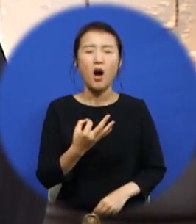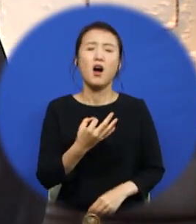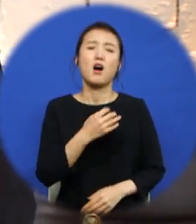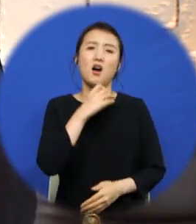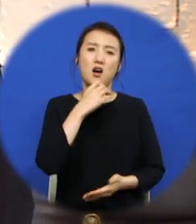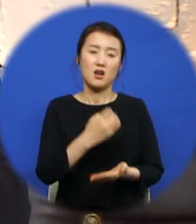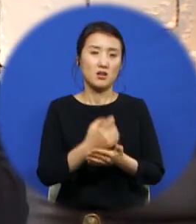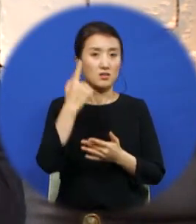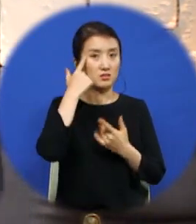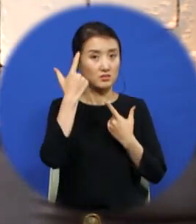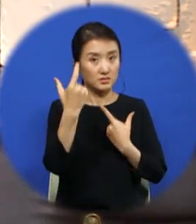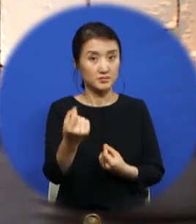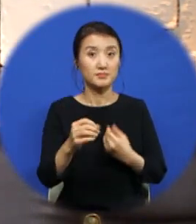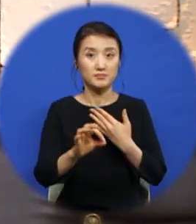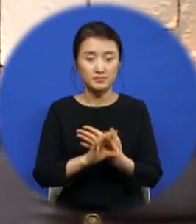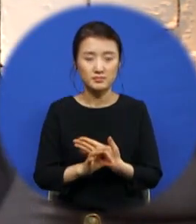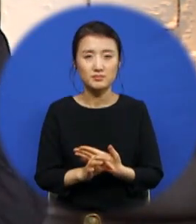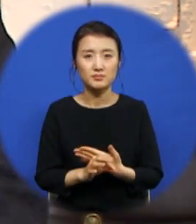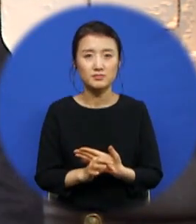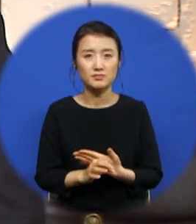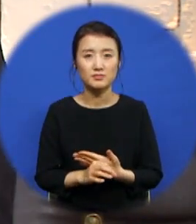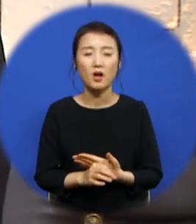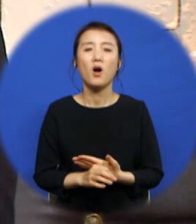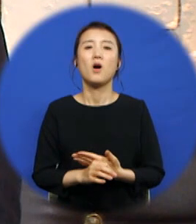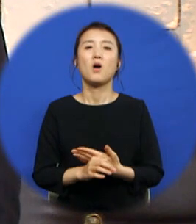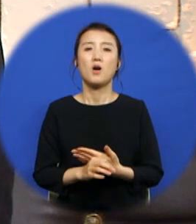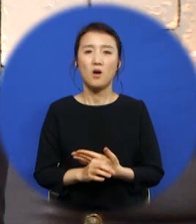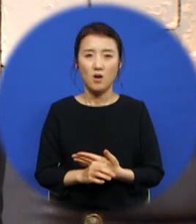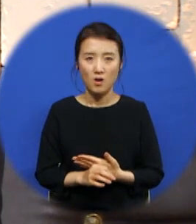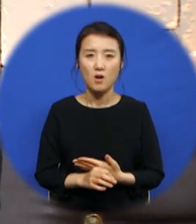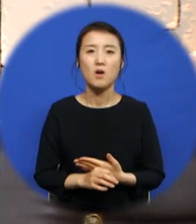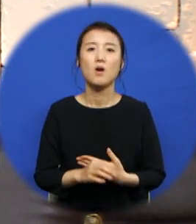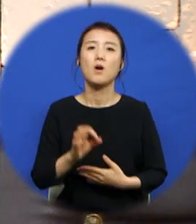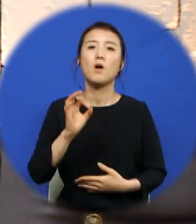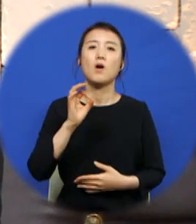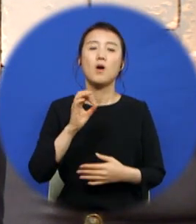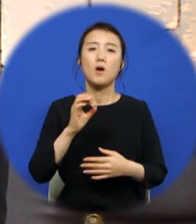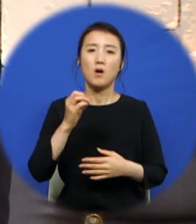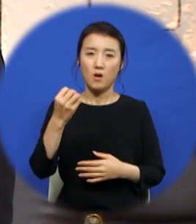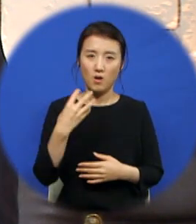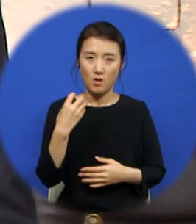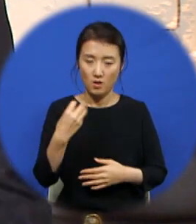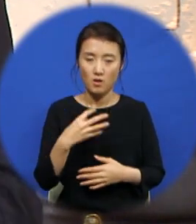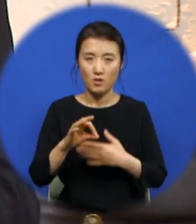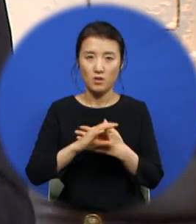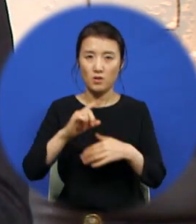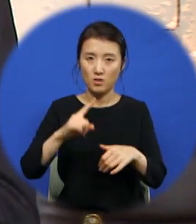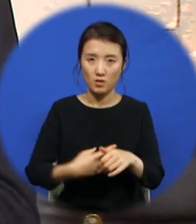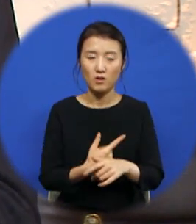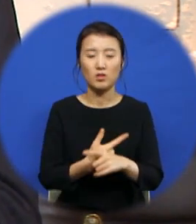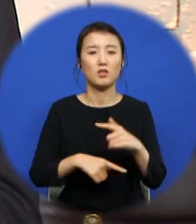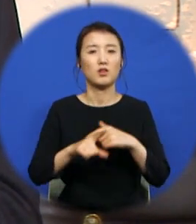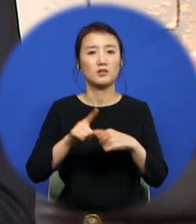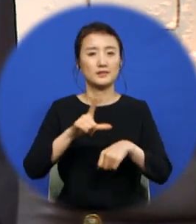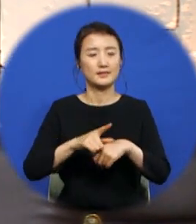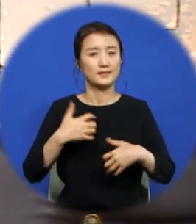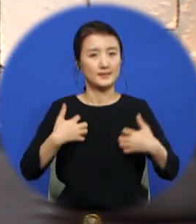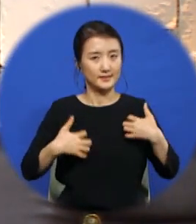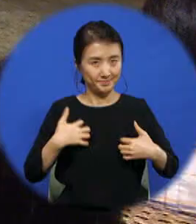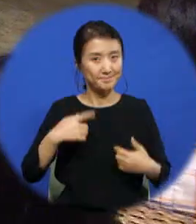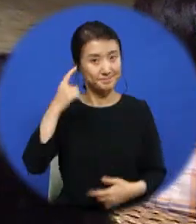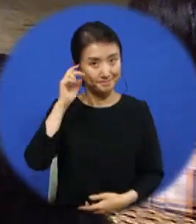감탄사와 함께 저축 하실 수가 있으면 오래 오래 가는 그런 시간이 되지 않겠나 않게